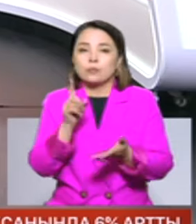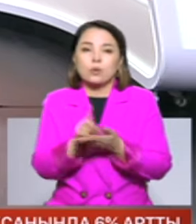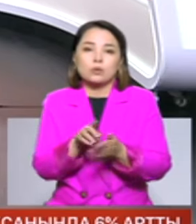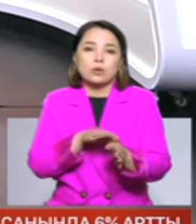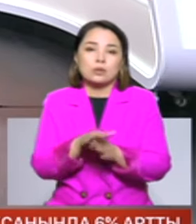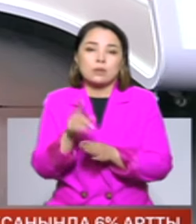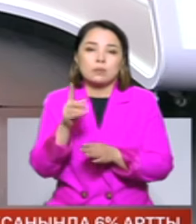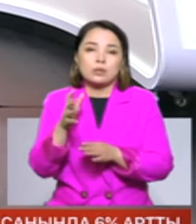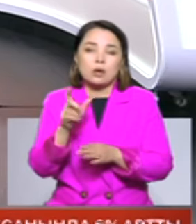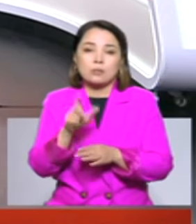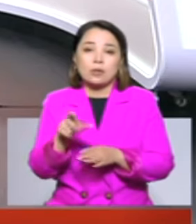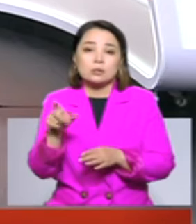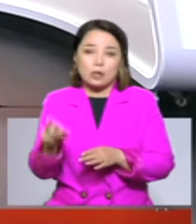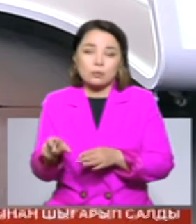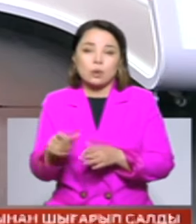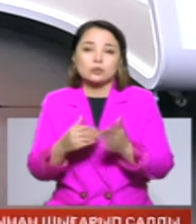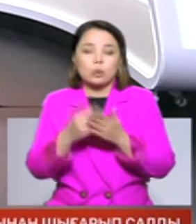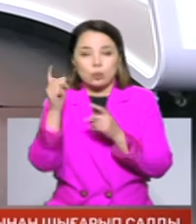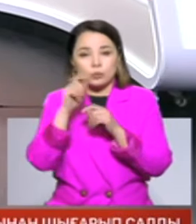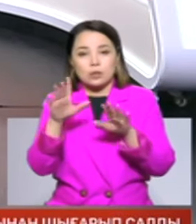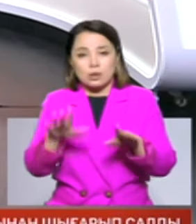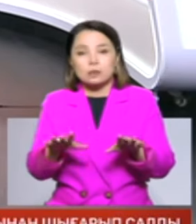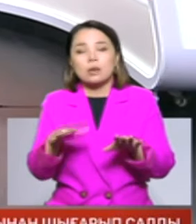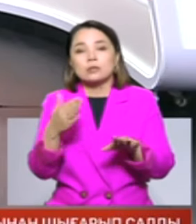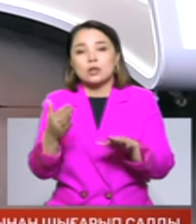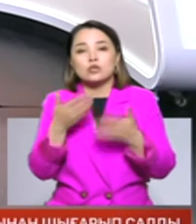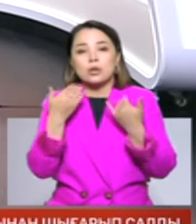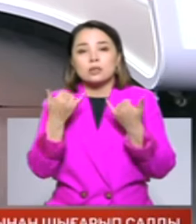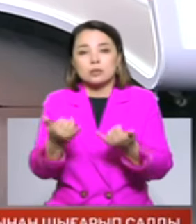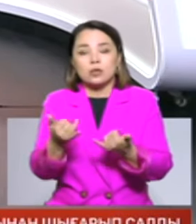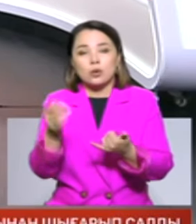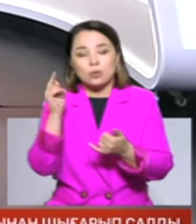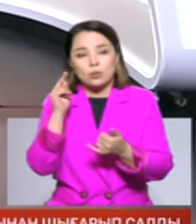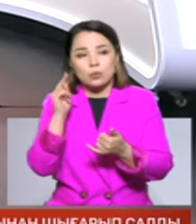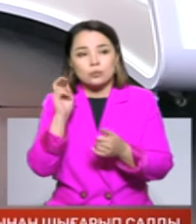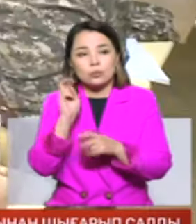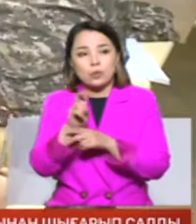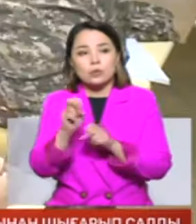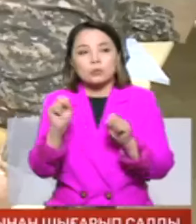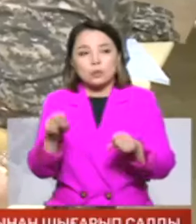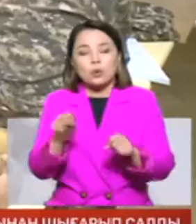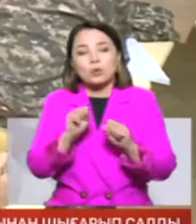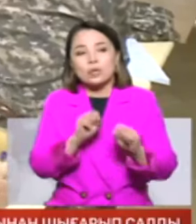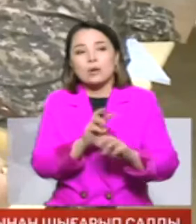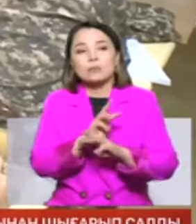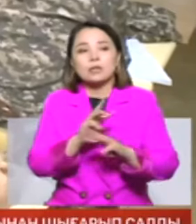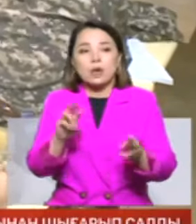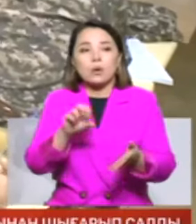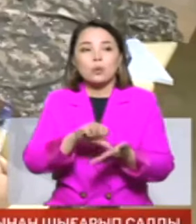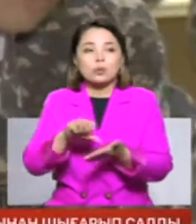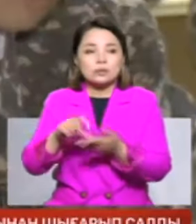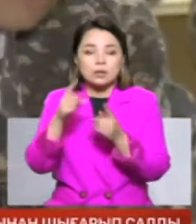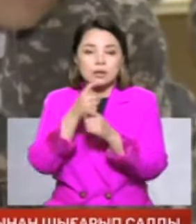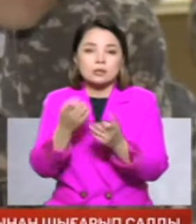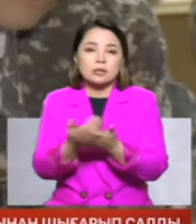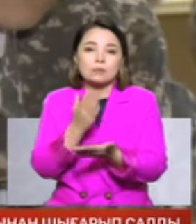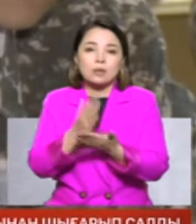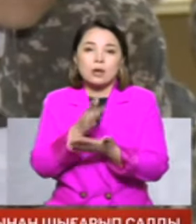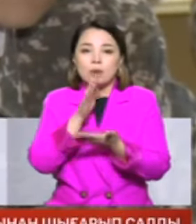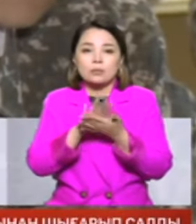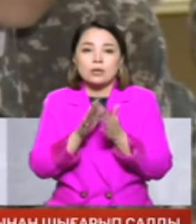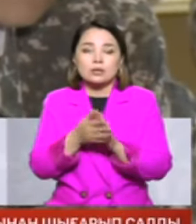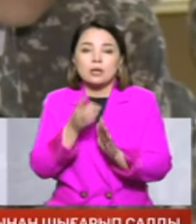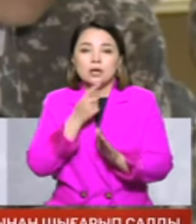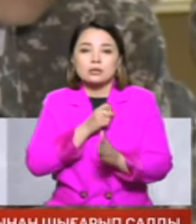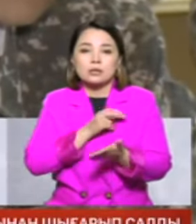өтеген 1,5 мың азамат жоғарғы оқу орындарында жеңілдікпен оқи алады. Бұл туралы Қорғаныс министрлігінің өкілдері хабарлады. Мерзімді